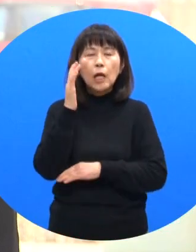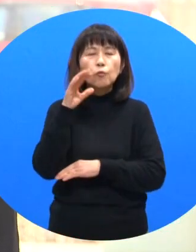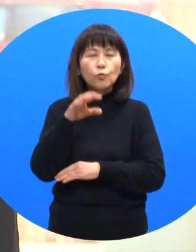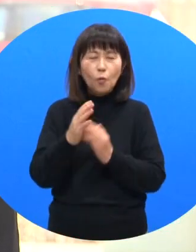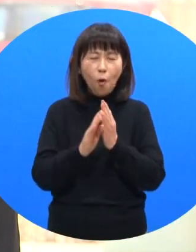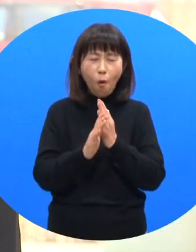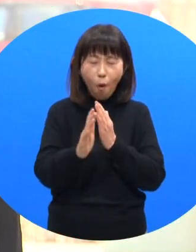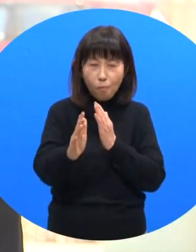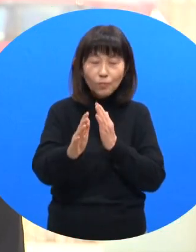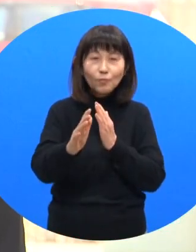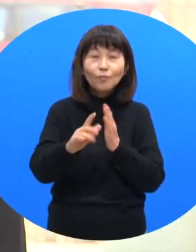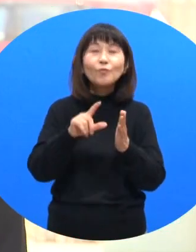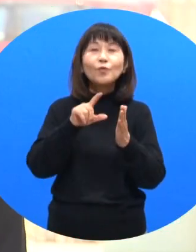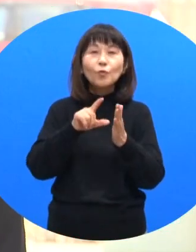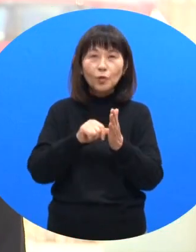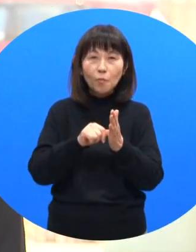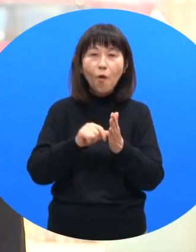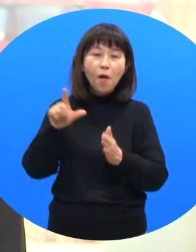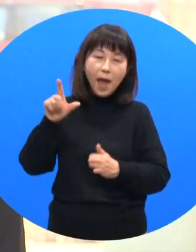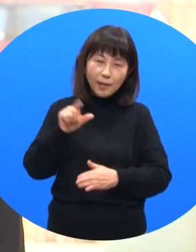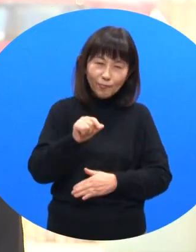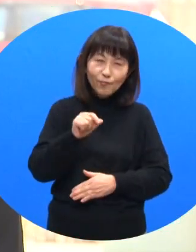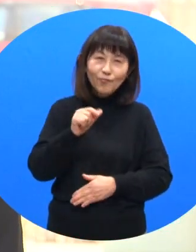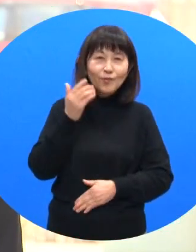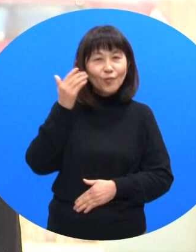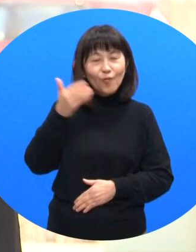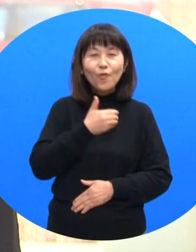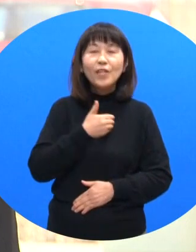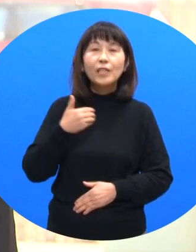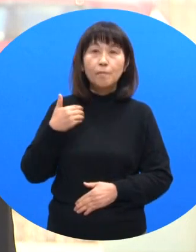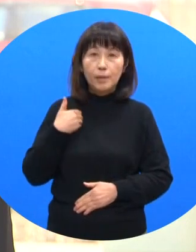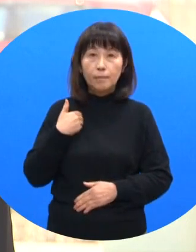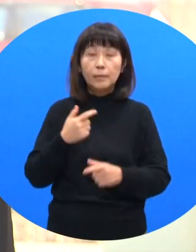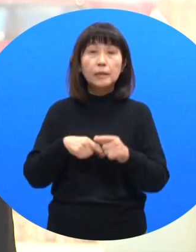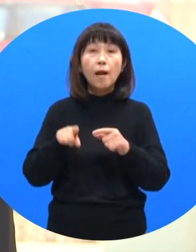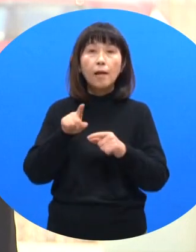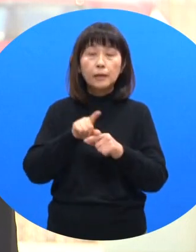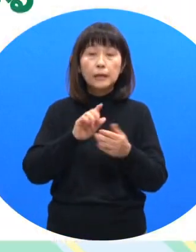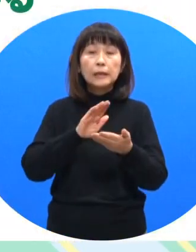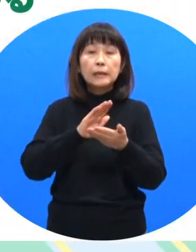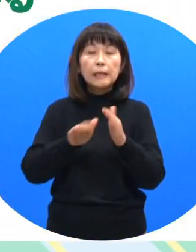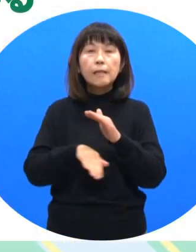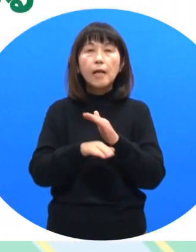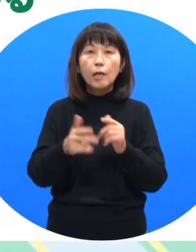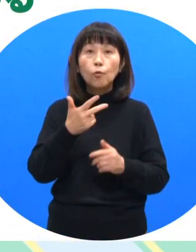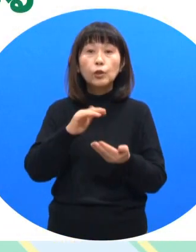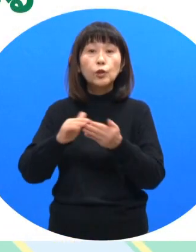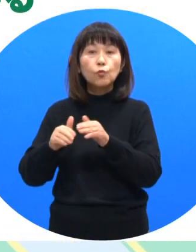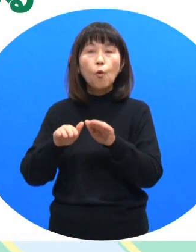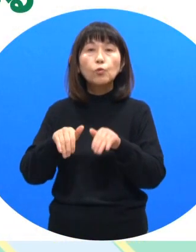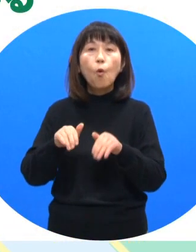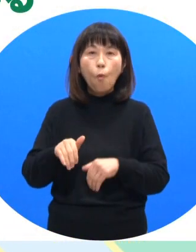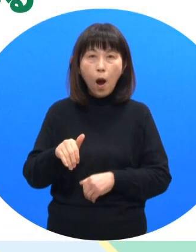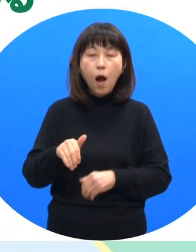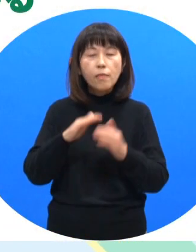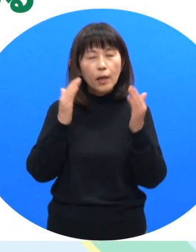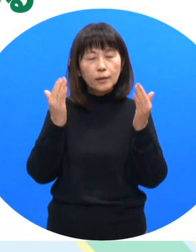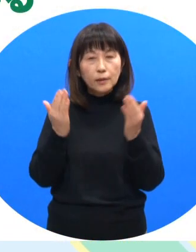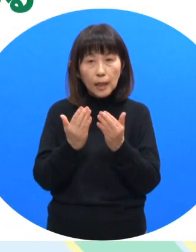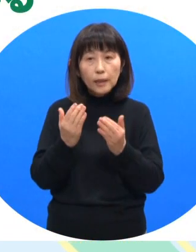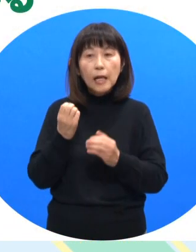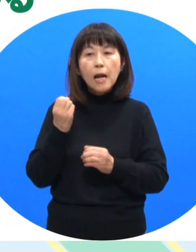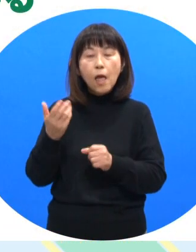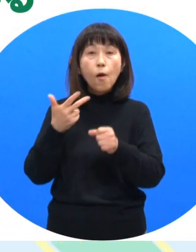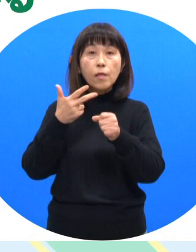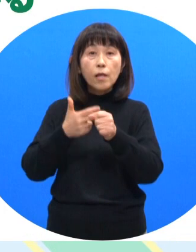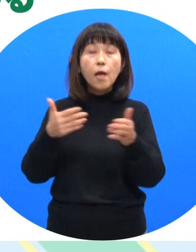口が混雑するシーズンの緩和も期待されます。さらに県内の市町村はおおむね令和7